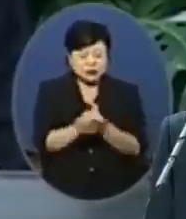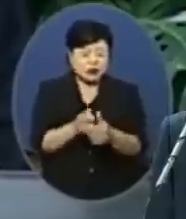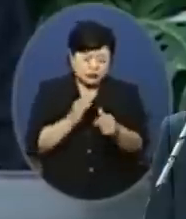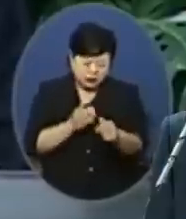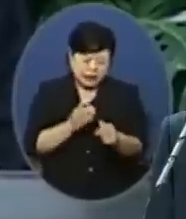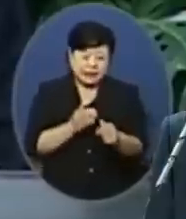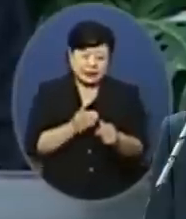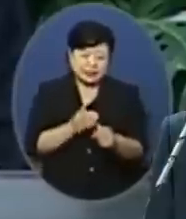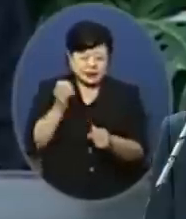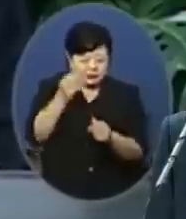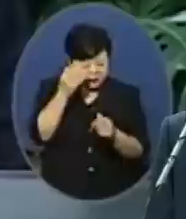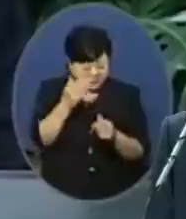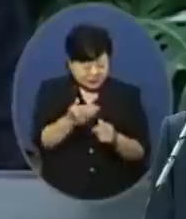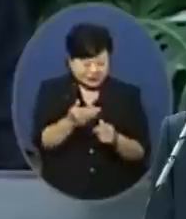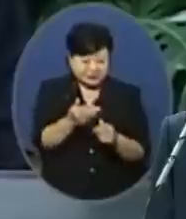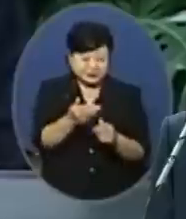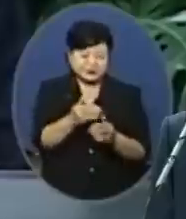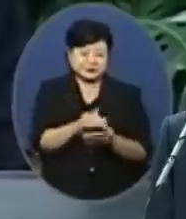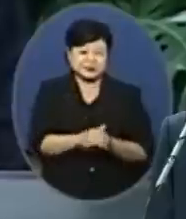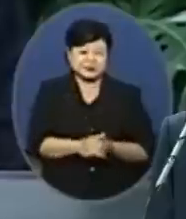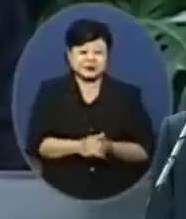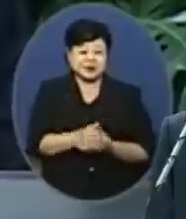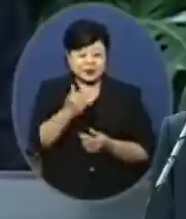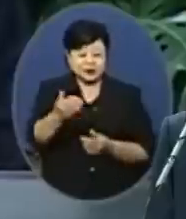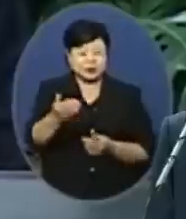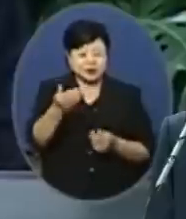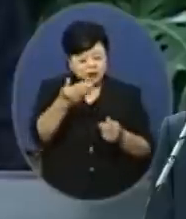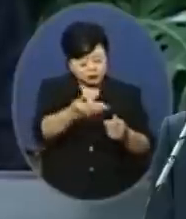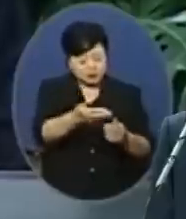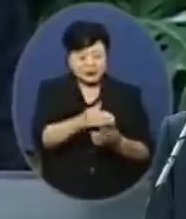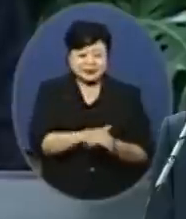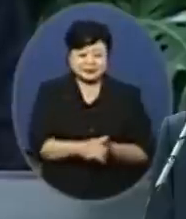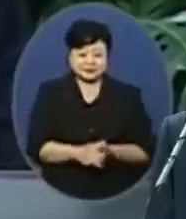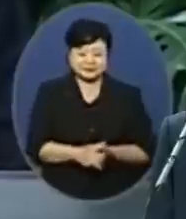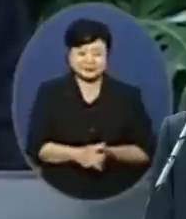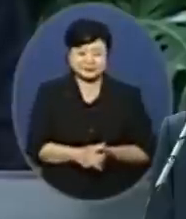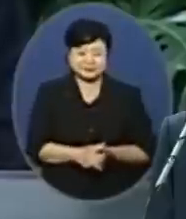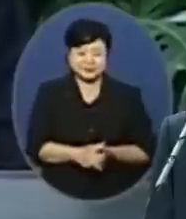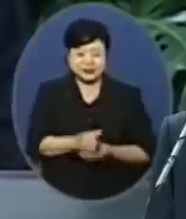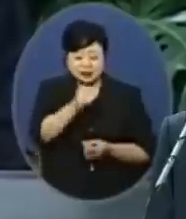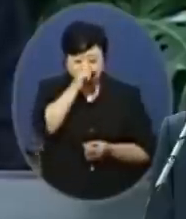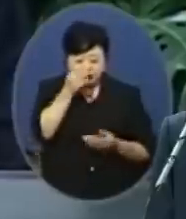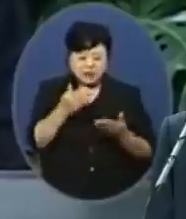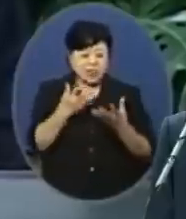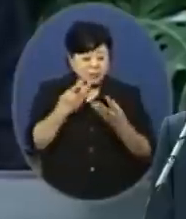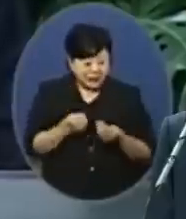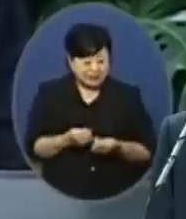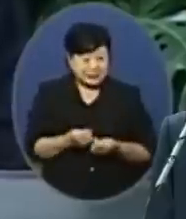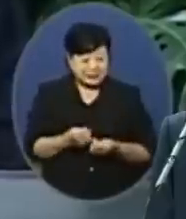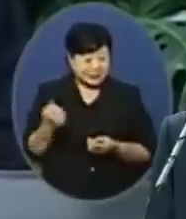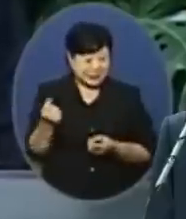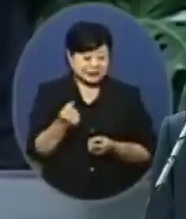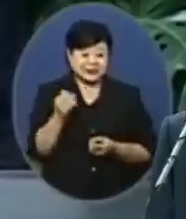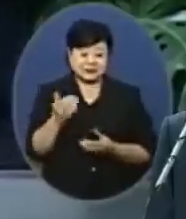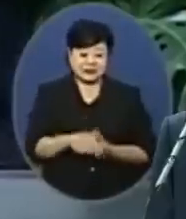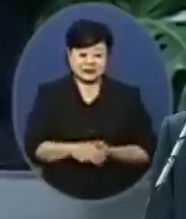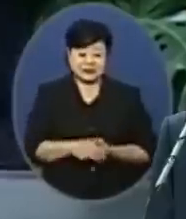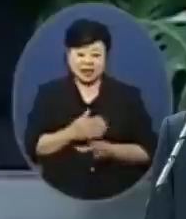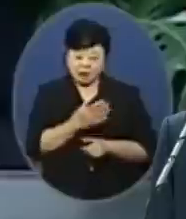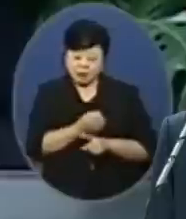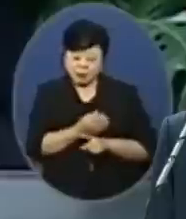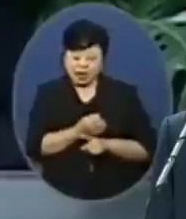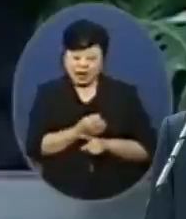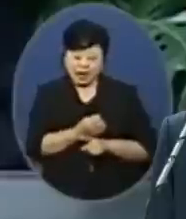구해야 성령께서 여러분이 갖다 주는 것입니다. 좋은 일을 많이 가져야 되는 것입니다. 이